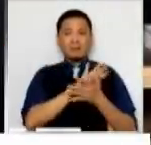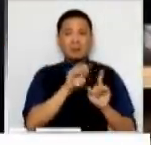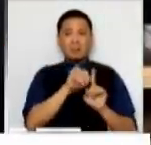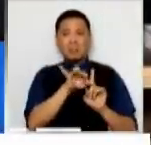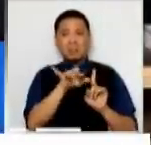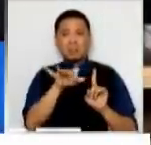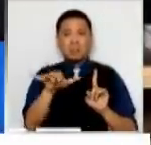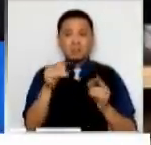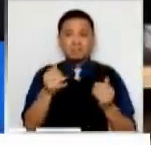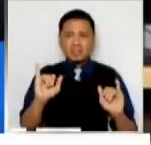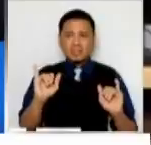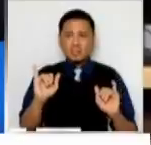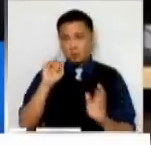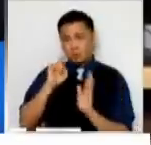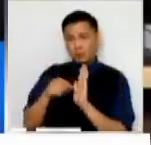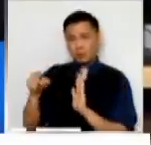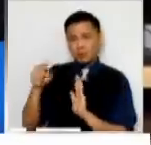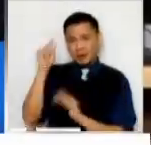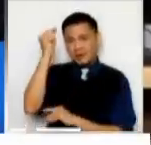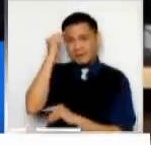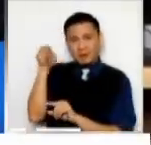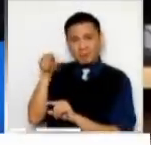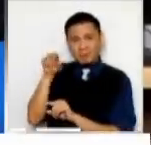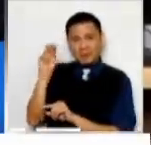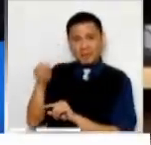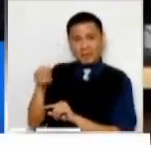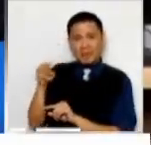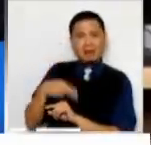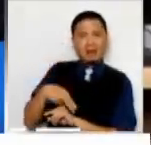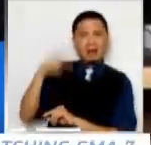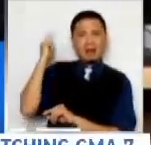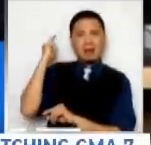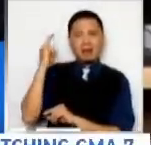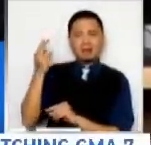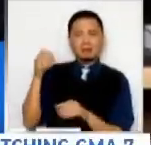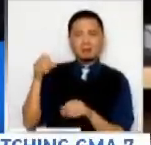sa Metro Manila ay mataas pa rin po.